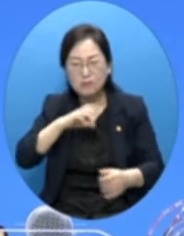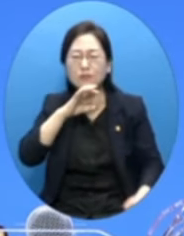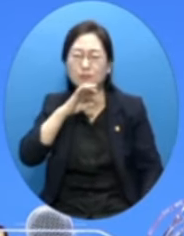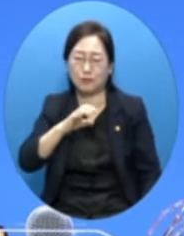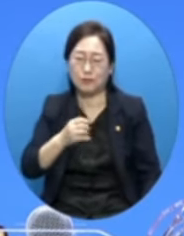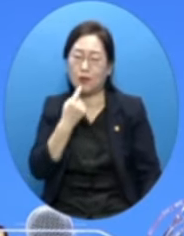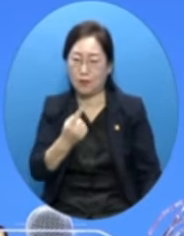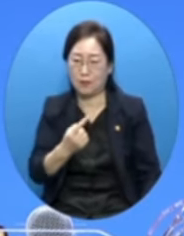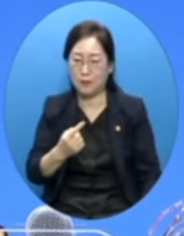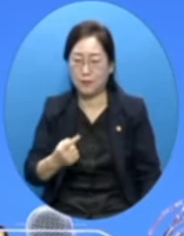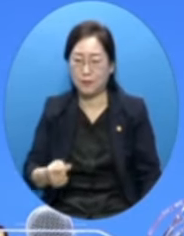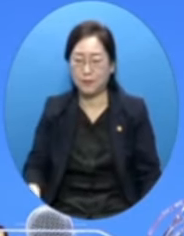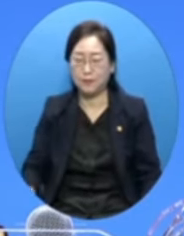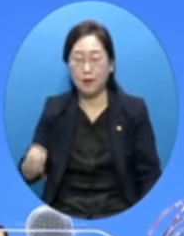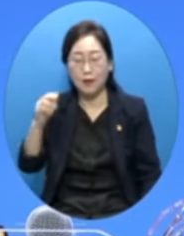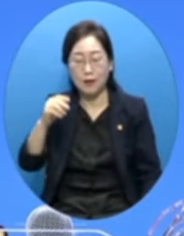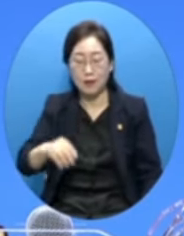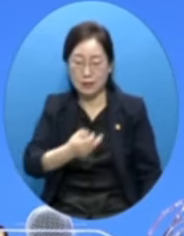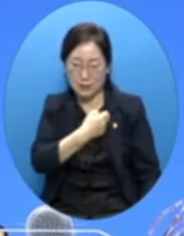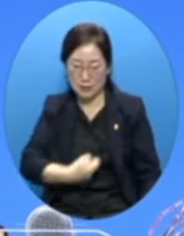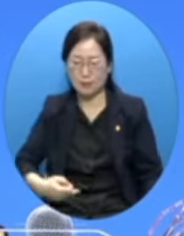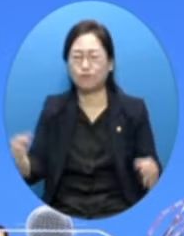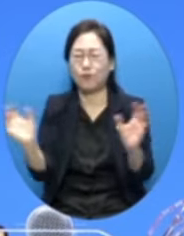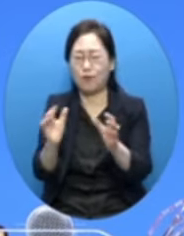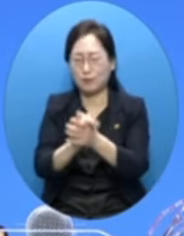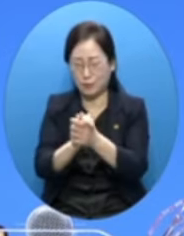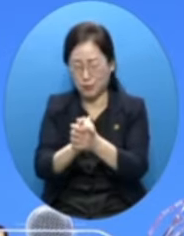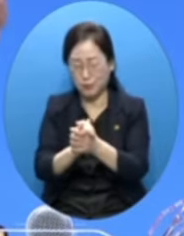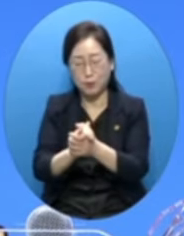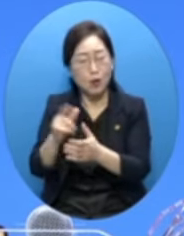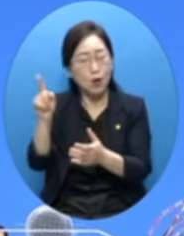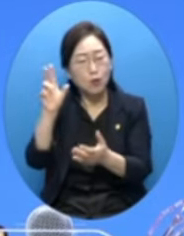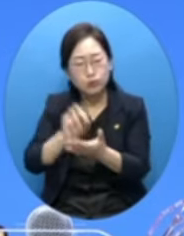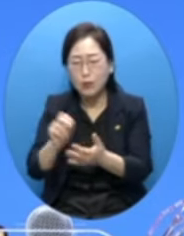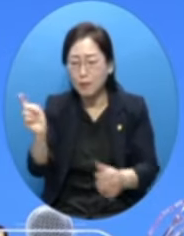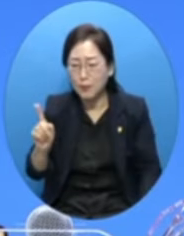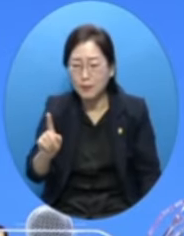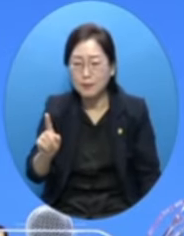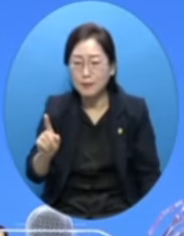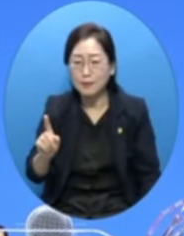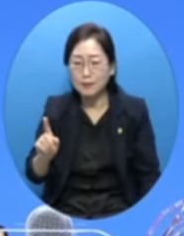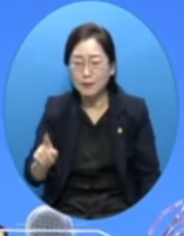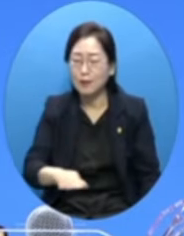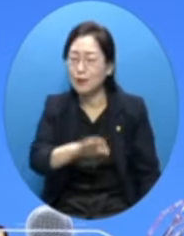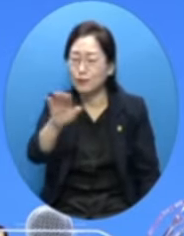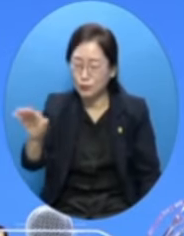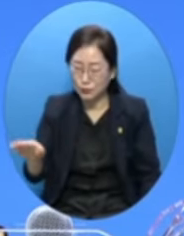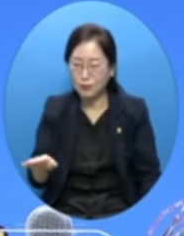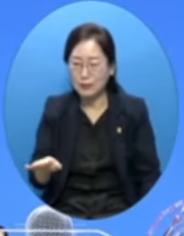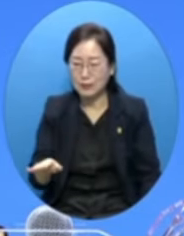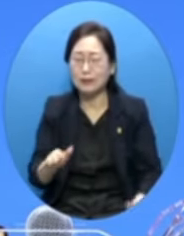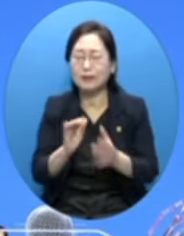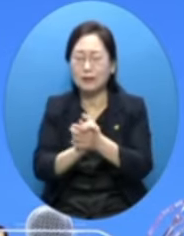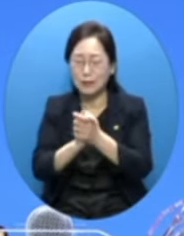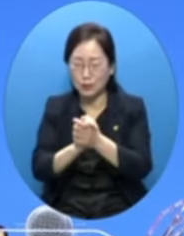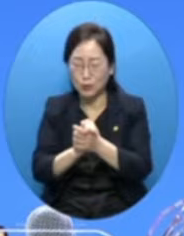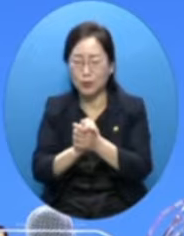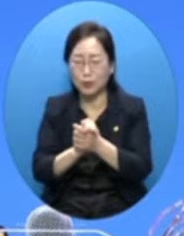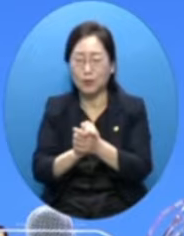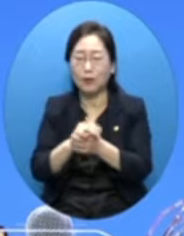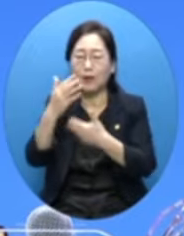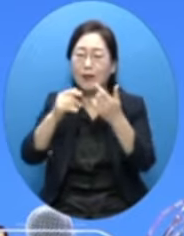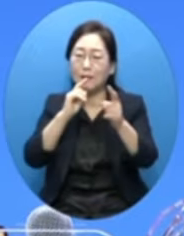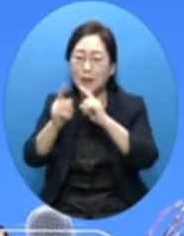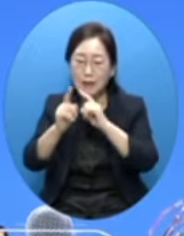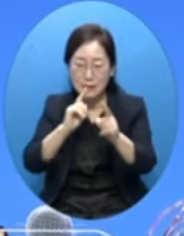그때 사도들이 함께 모여 기도했습니다. 문제가 무엇인가? 우리가 기도하는 것과 말씀